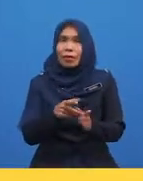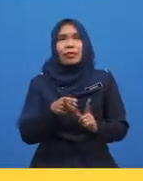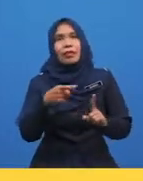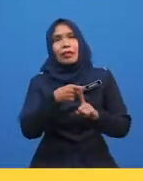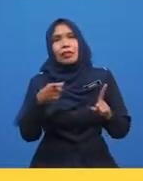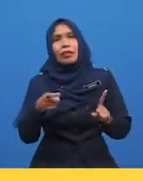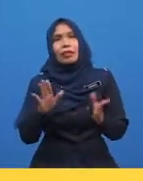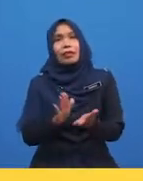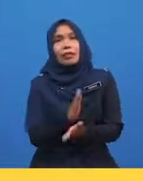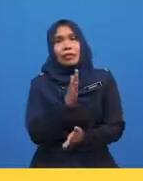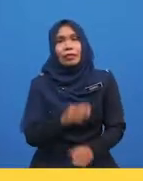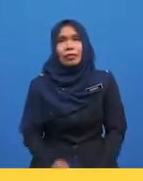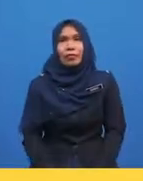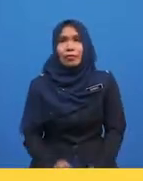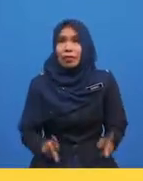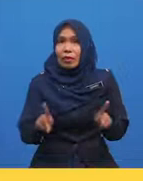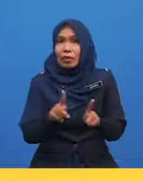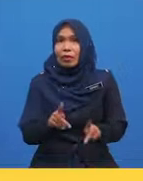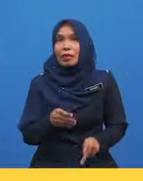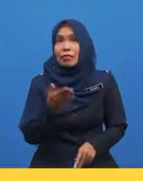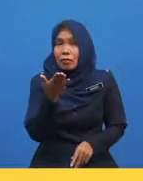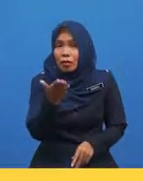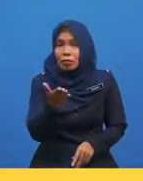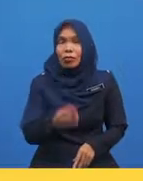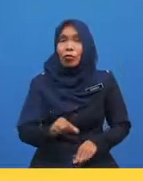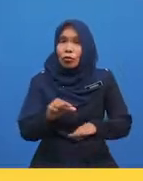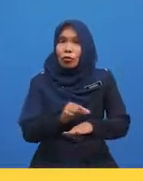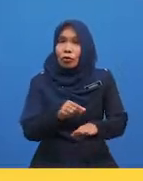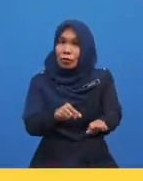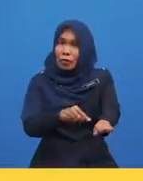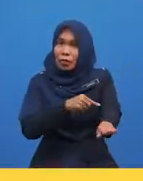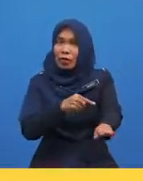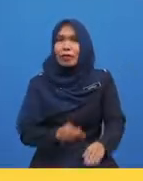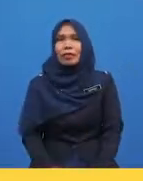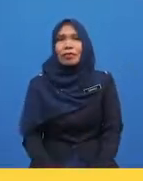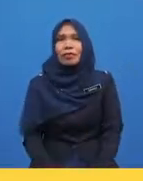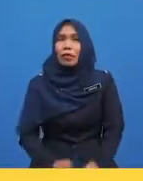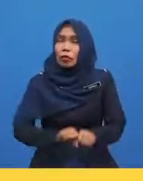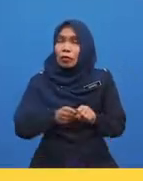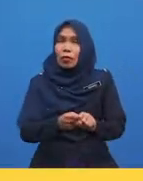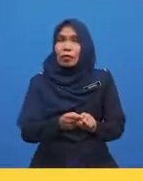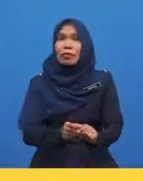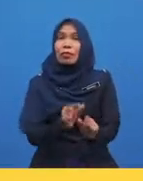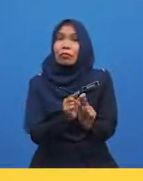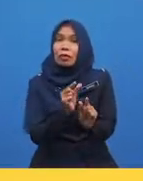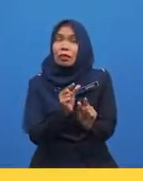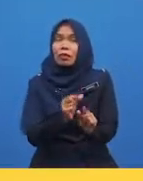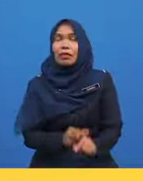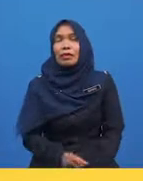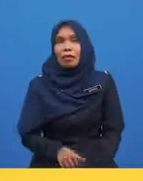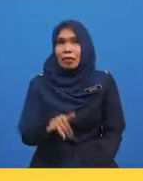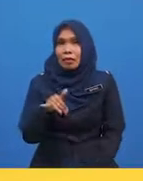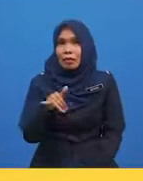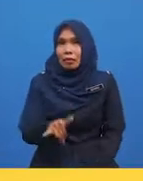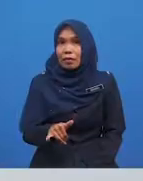Pastikan kamu menggunakan pembaris supaya garisan yang kamu lukis itu